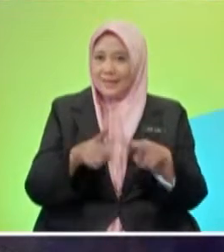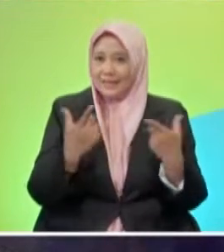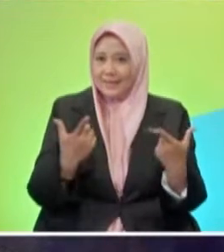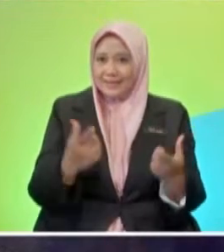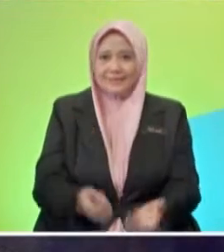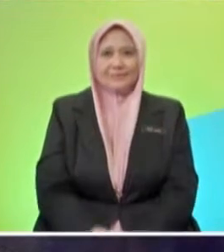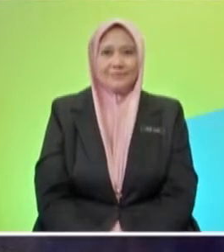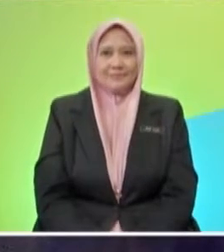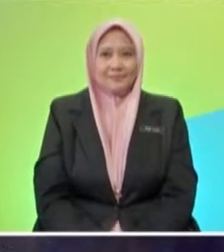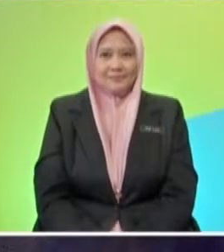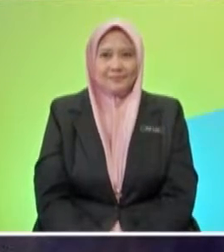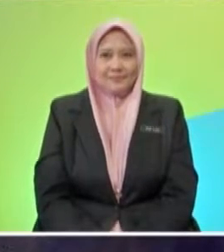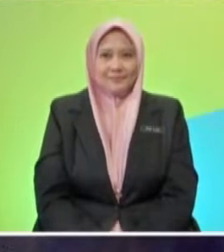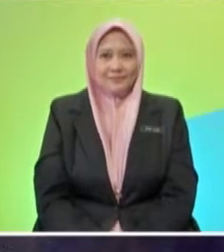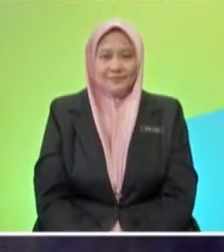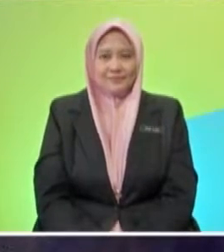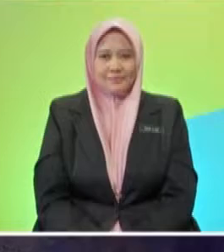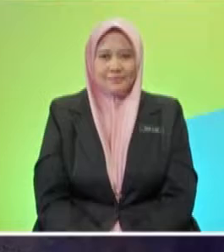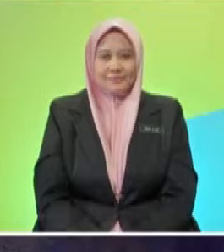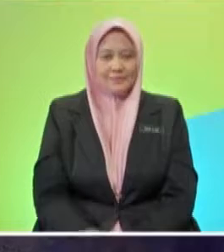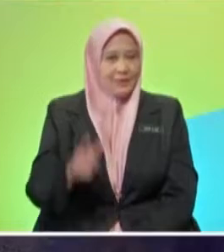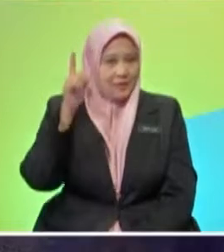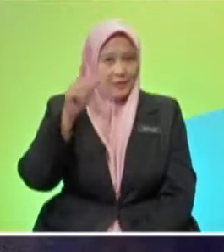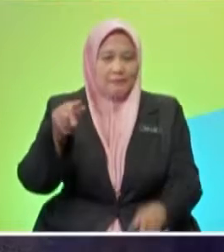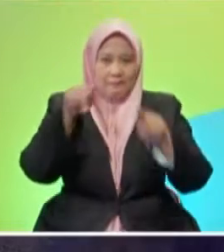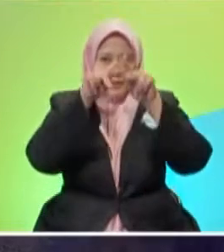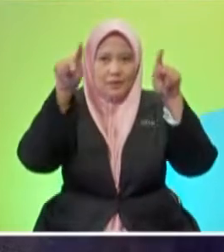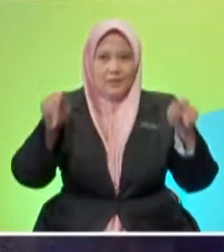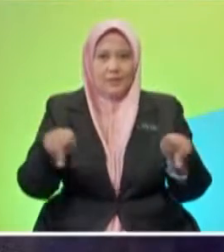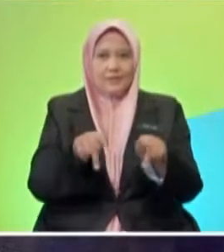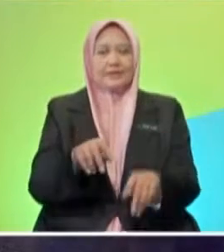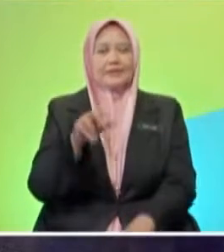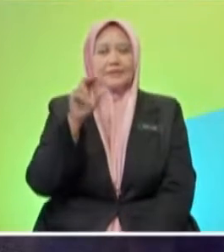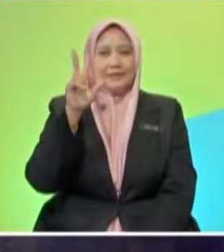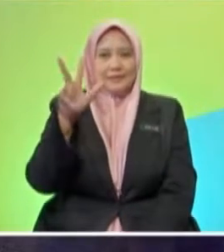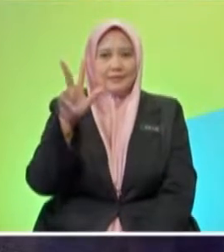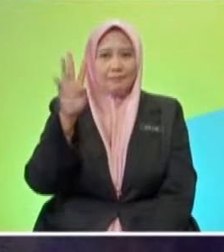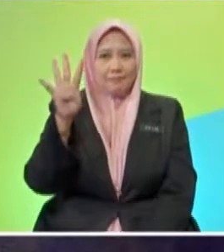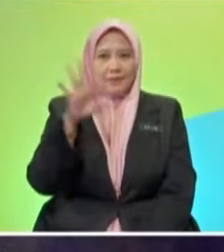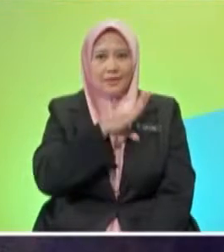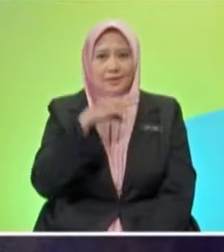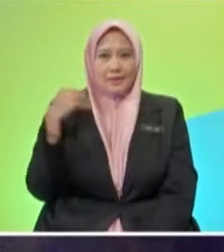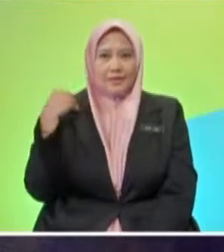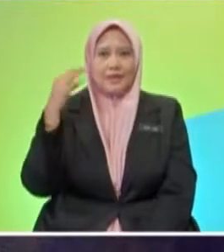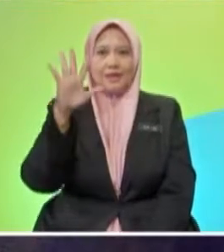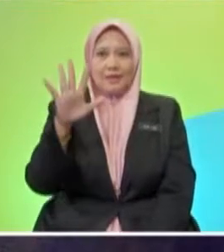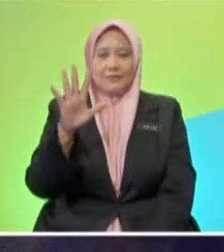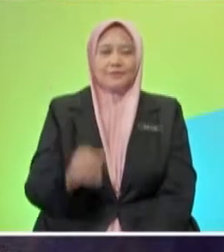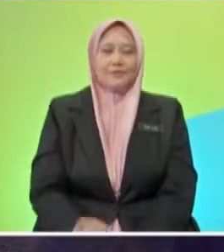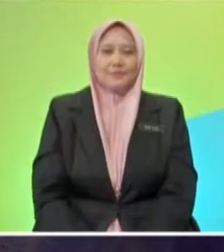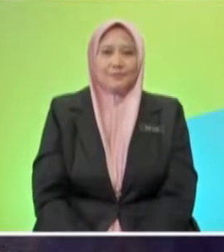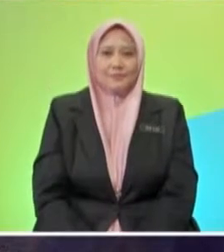seterusnya Oke kita diperankan ketiga berendam ke4ja perenggan kelima kita coba kita